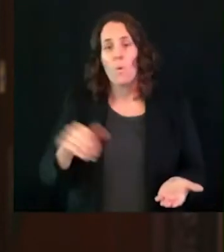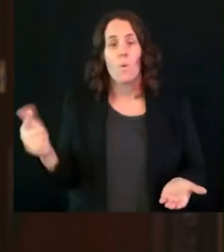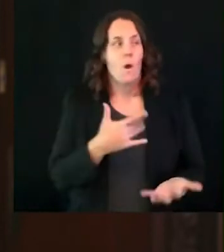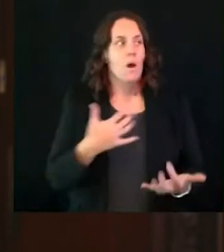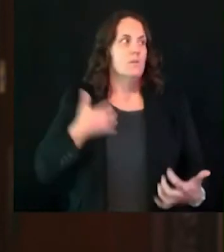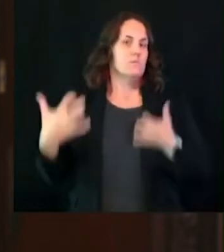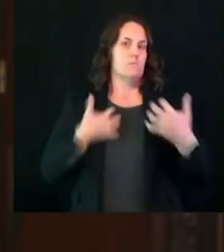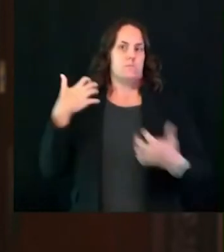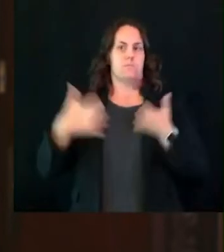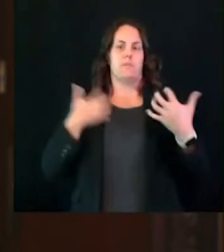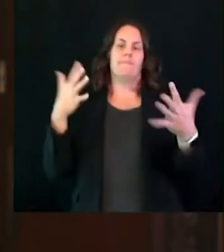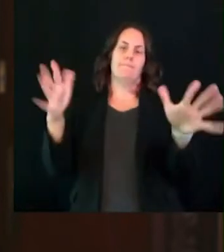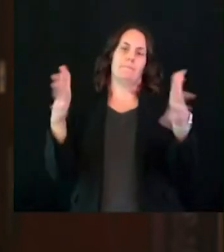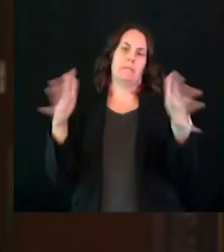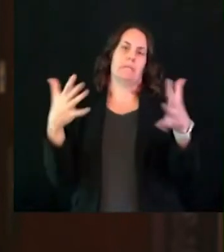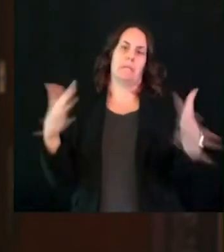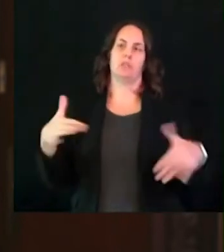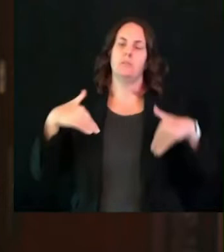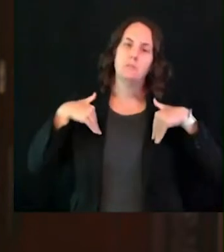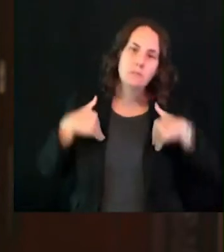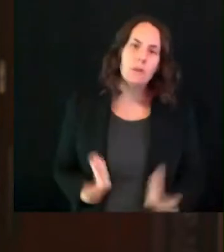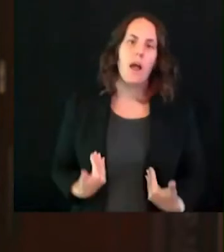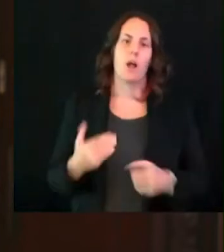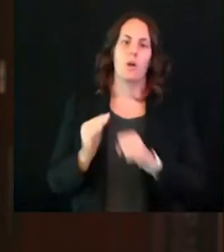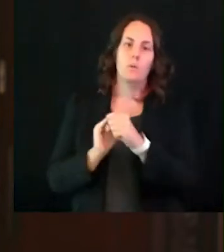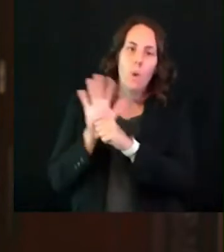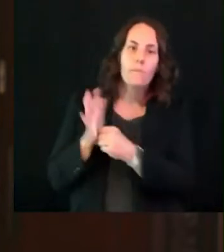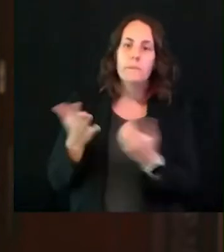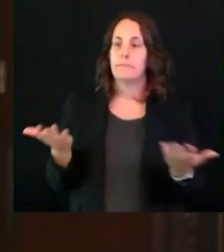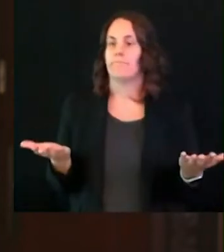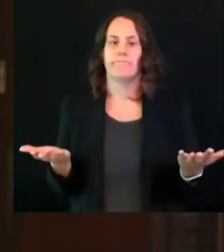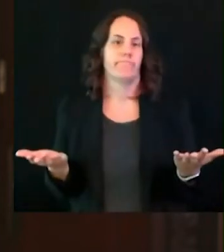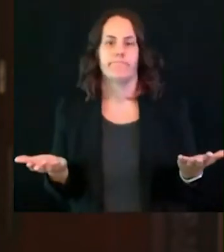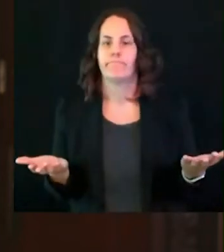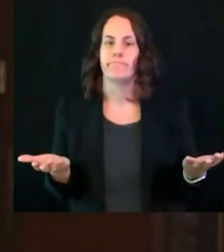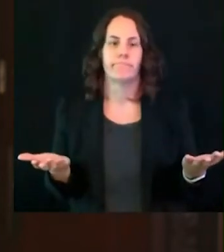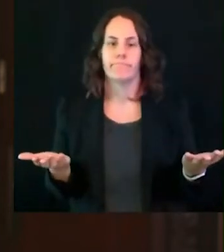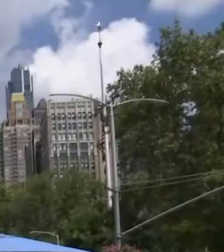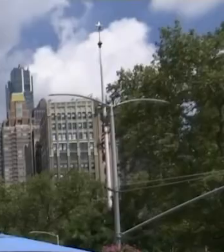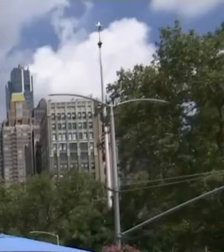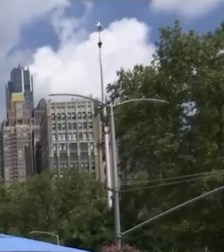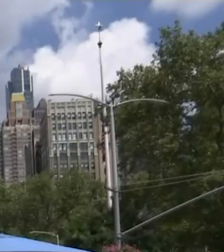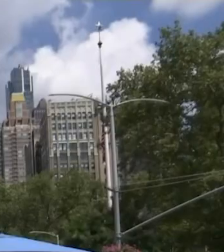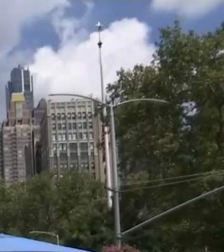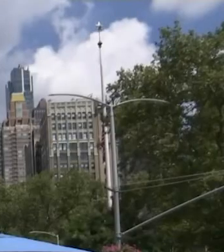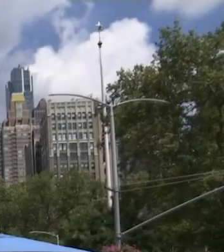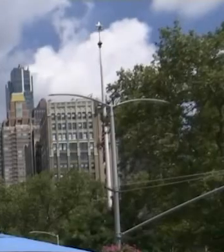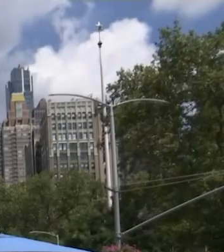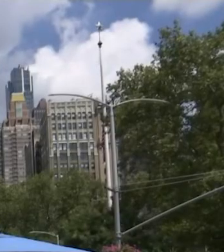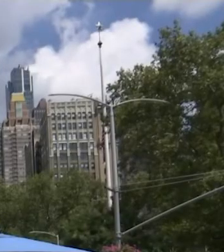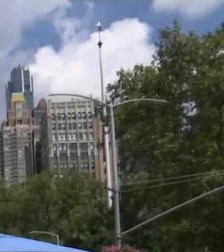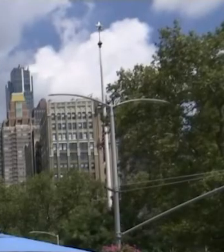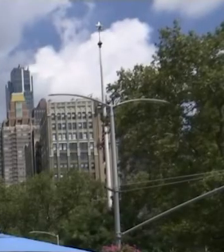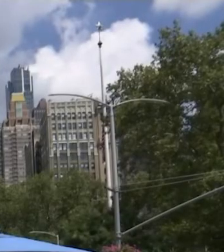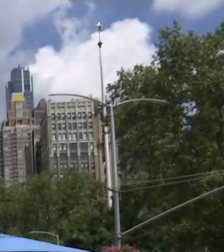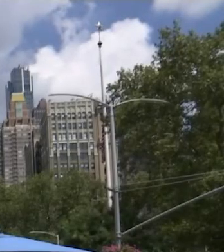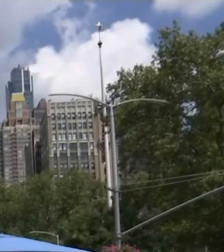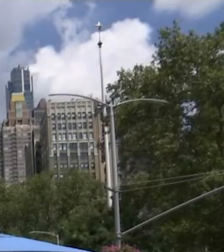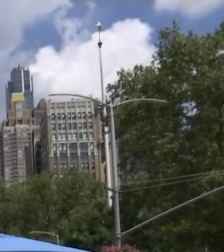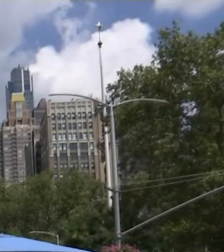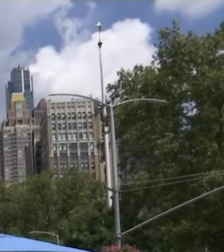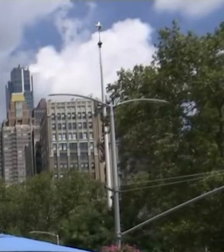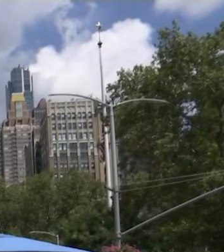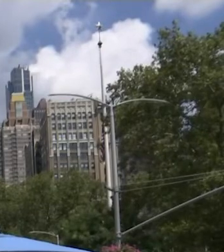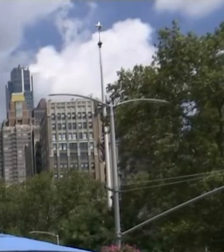we have to change the course of this virus and that's going to take a united effort. 그 밖에 켄터키주는 마스크